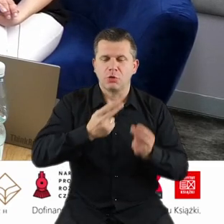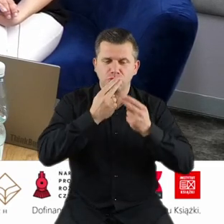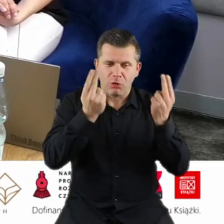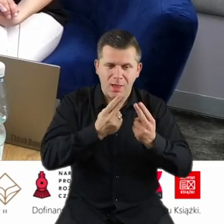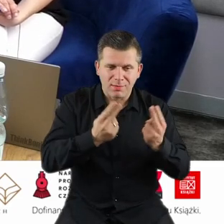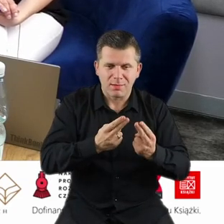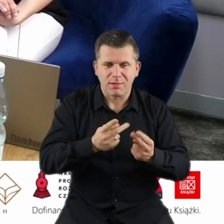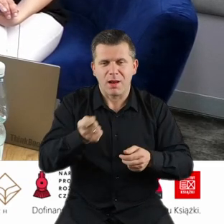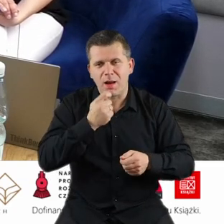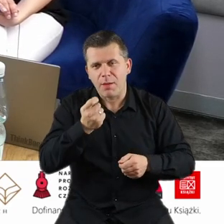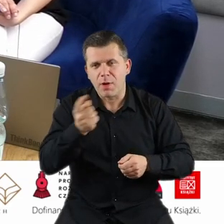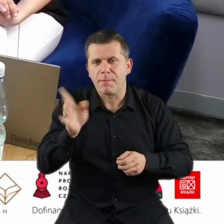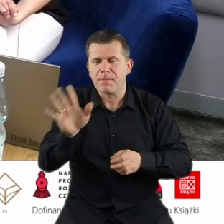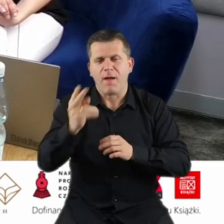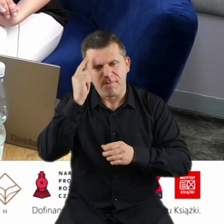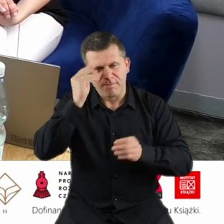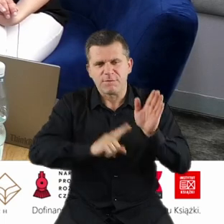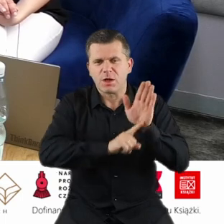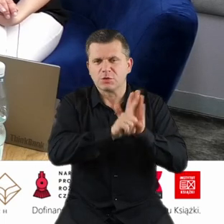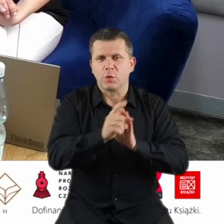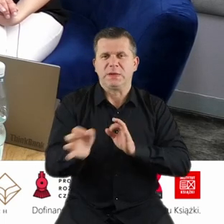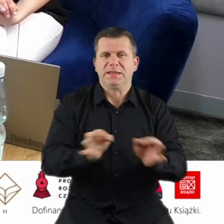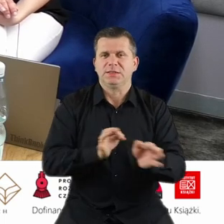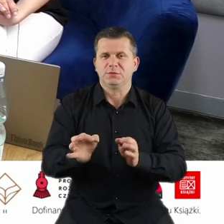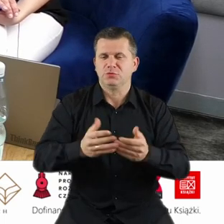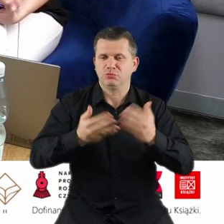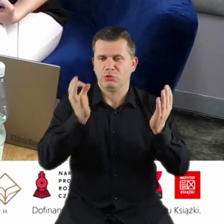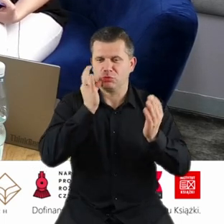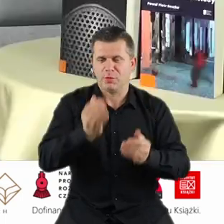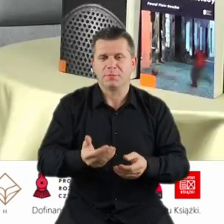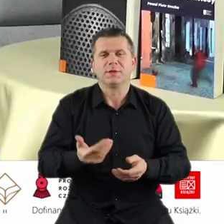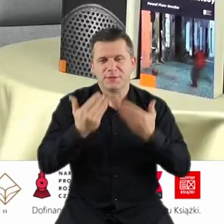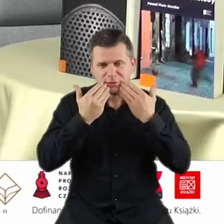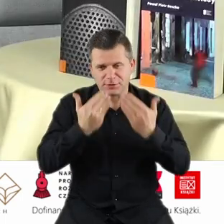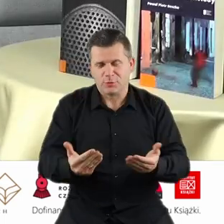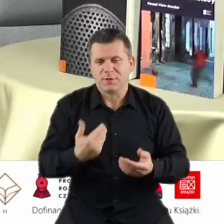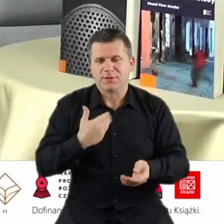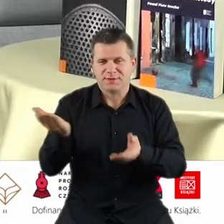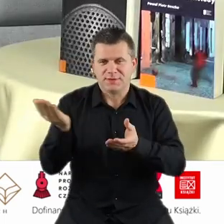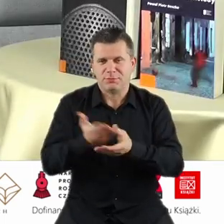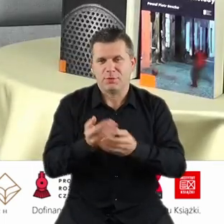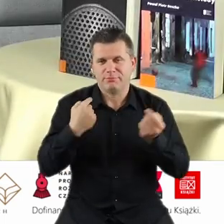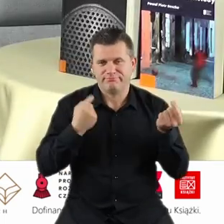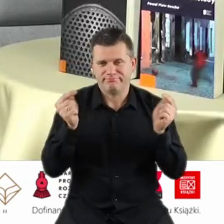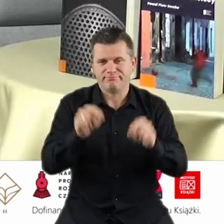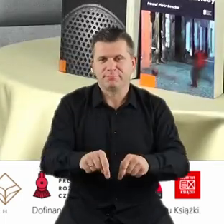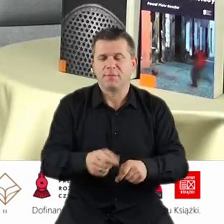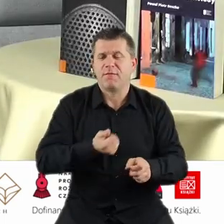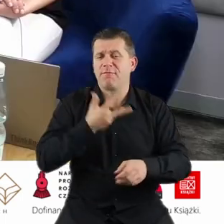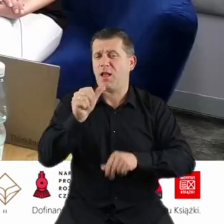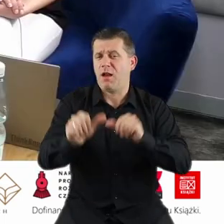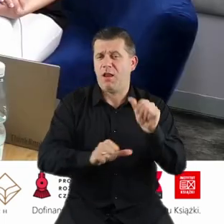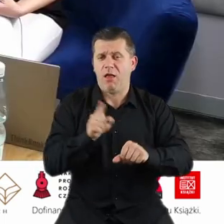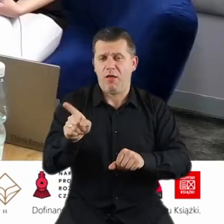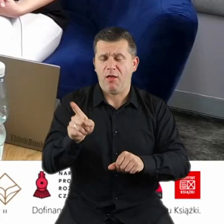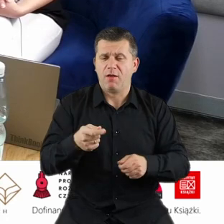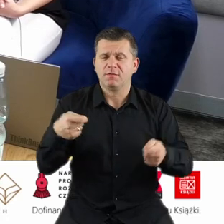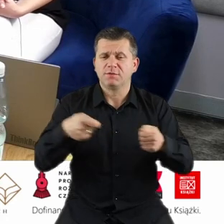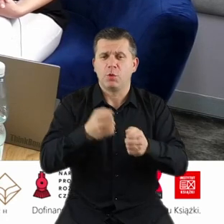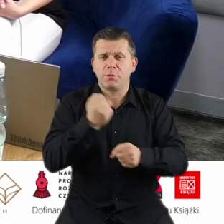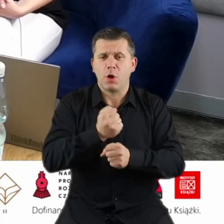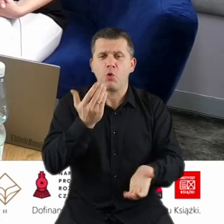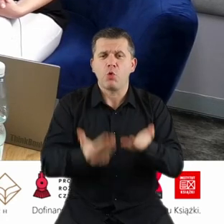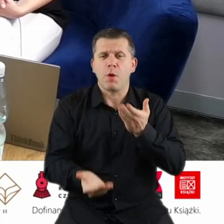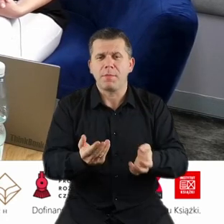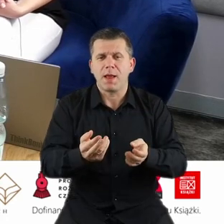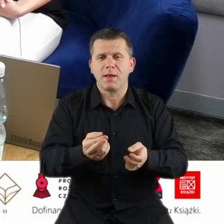dziennikarzem, reportażystą z wykształcenia historykiem. Dzień dobry. Dzień dobry, dziękuję bardzo za zaproszenie. Nasz gość od wielu lat współpracuje z